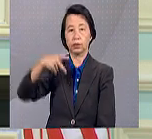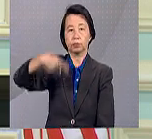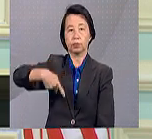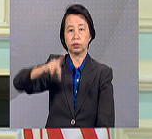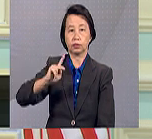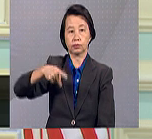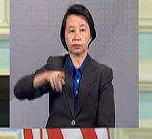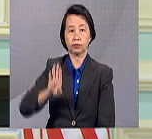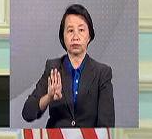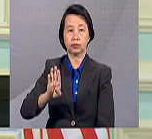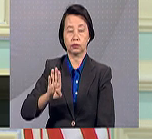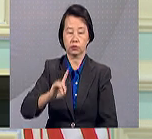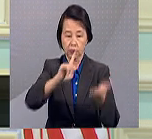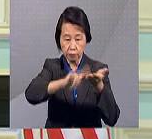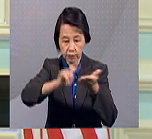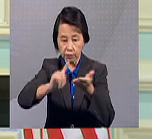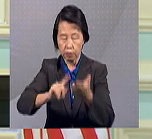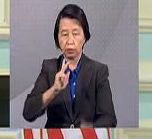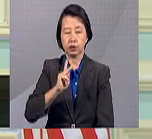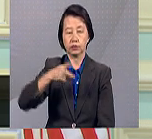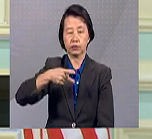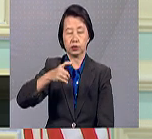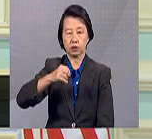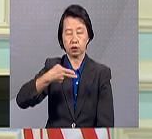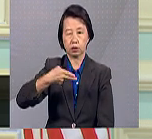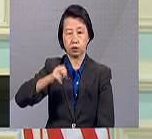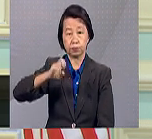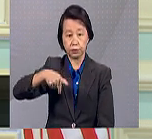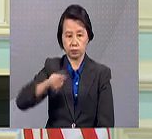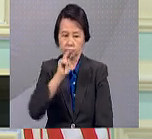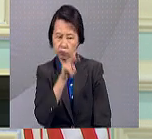PKPB. Pemeriksaan Kabinet HEP mendapati